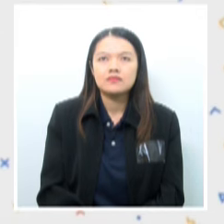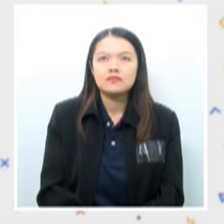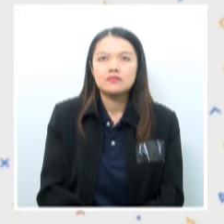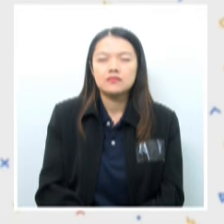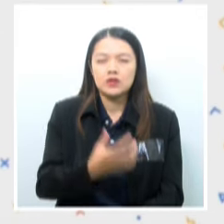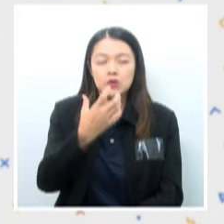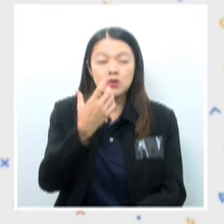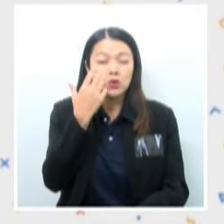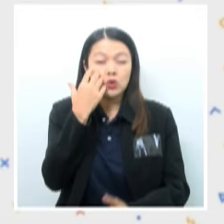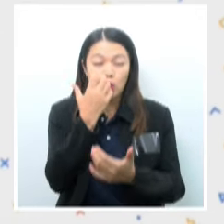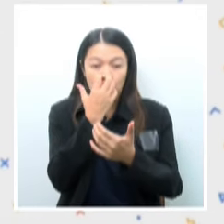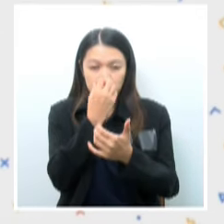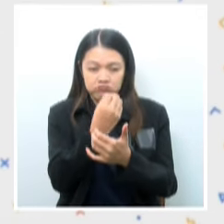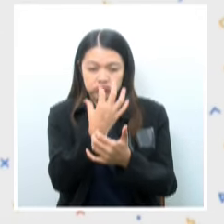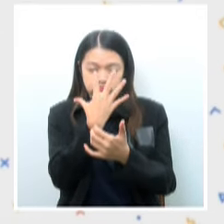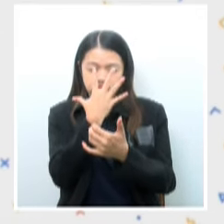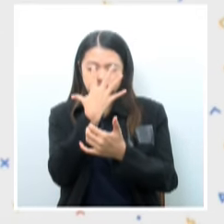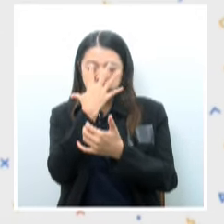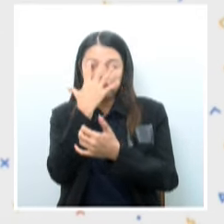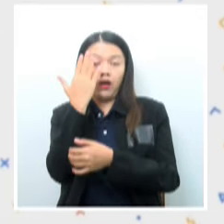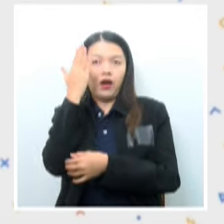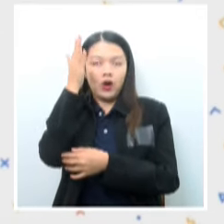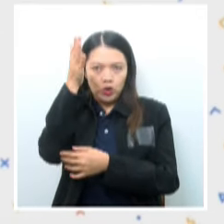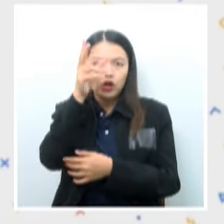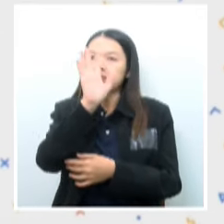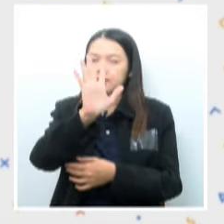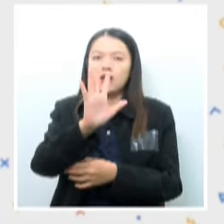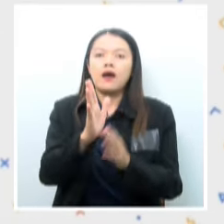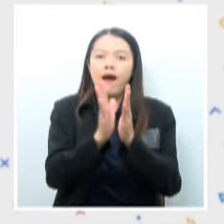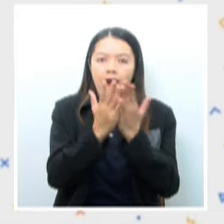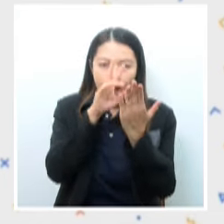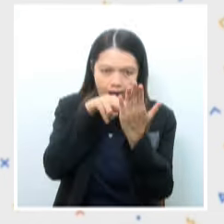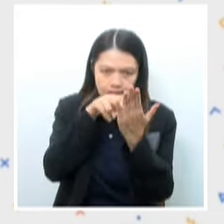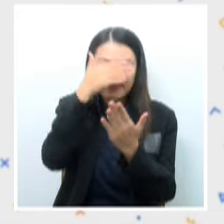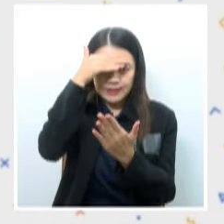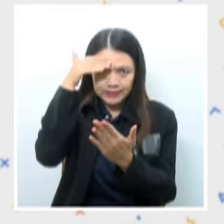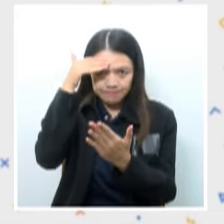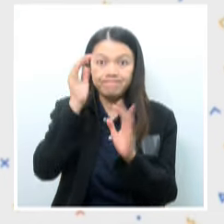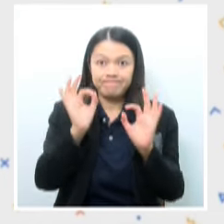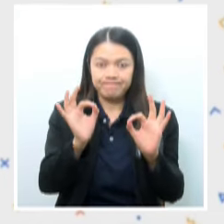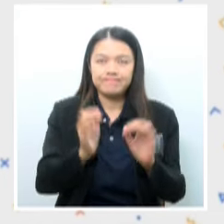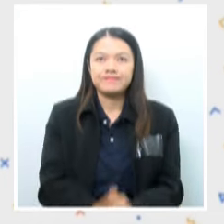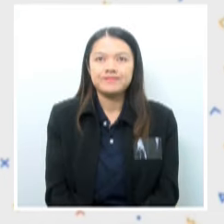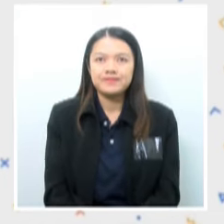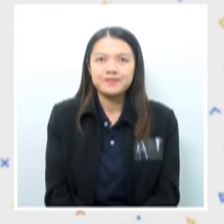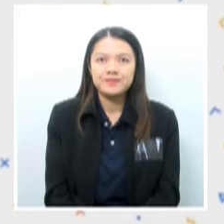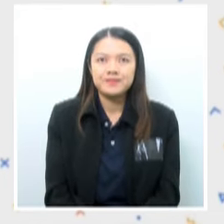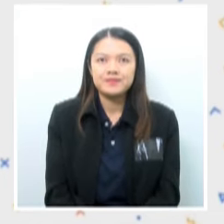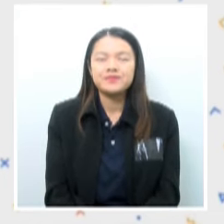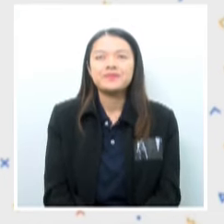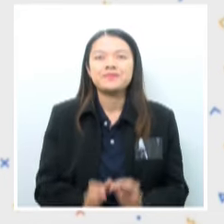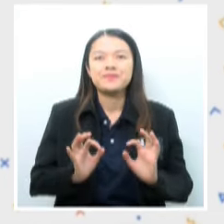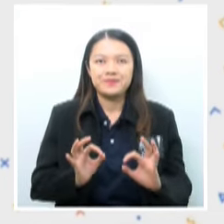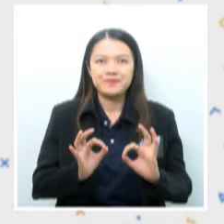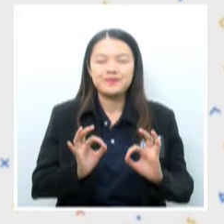รศัพท์สว่างกว่าอนาคตนะครับฉะนั้นอ่านหนังสือนะครับว่าที่ครูช่วยทั้งหลายครับ โอเคนะครับครับ